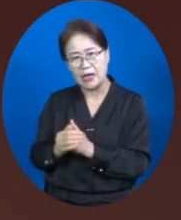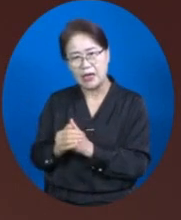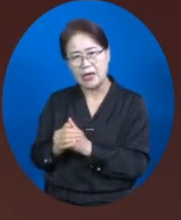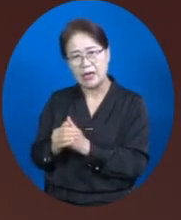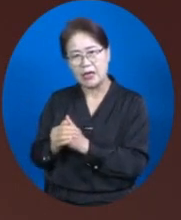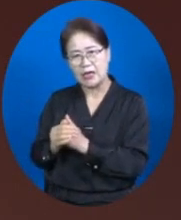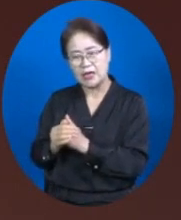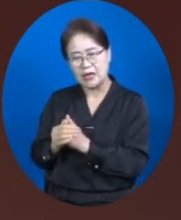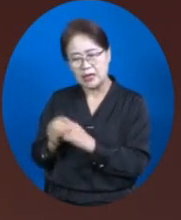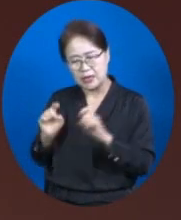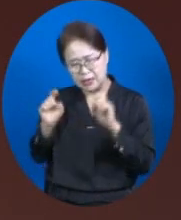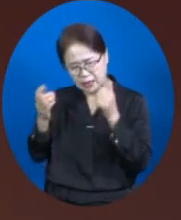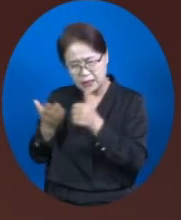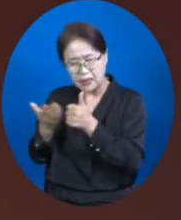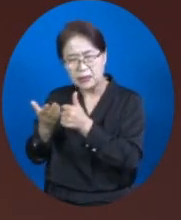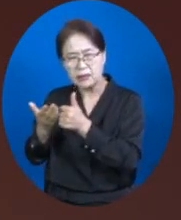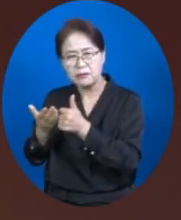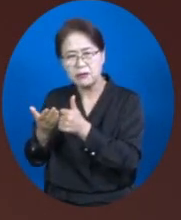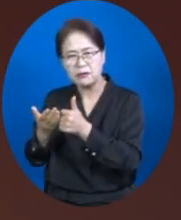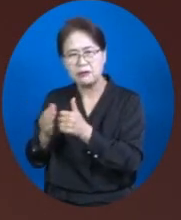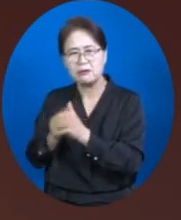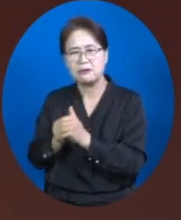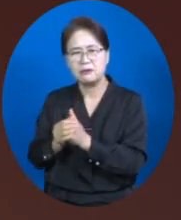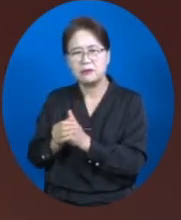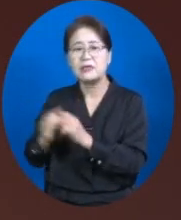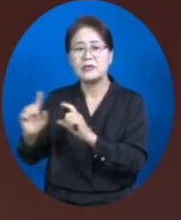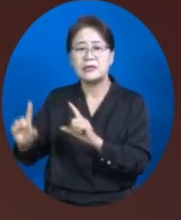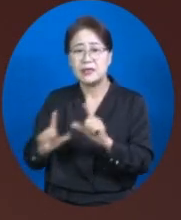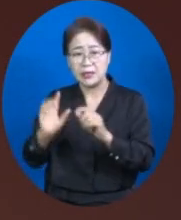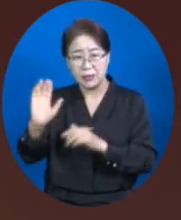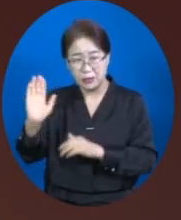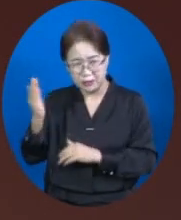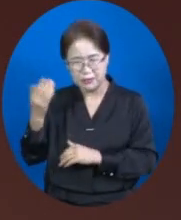이드로의 양떼를 치면서 천민으로 살았습니다